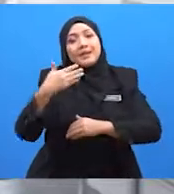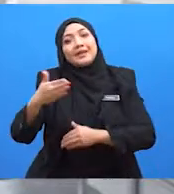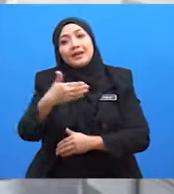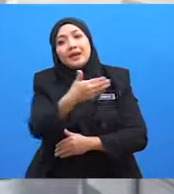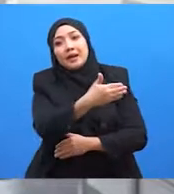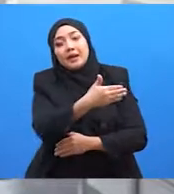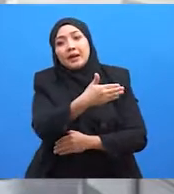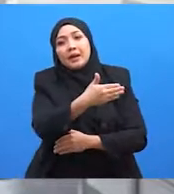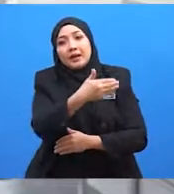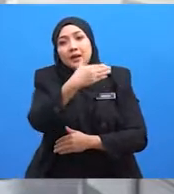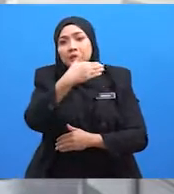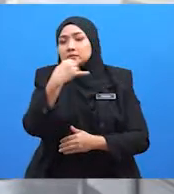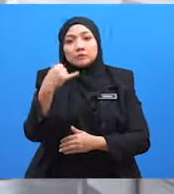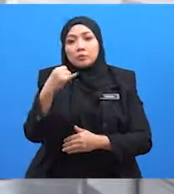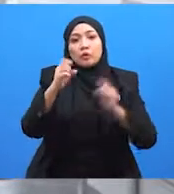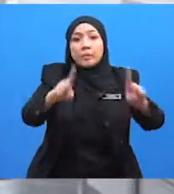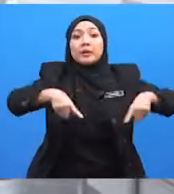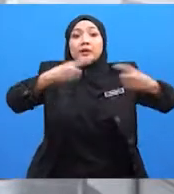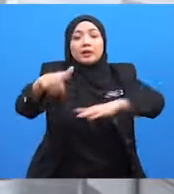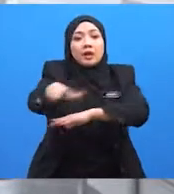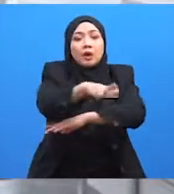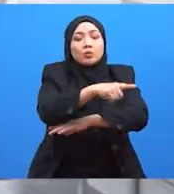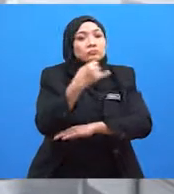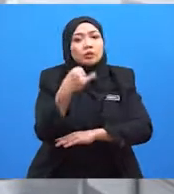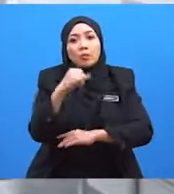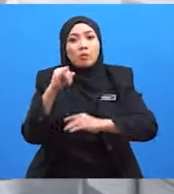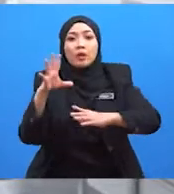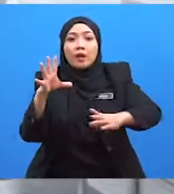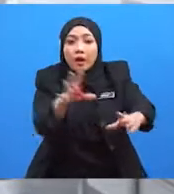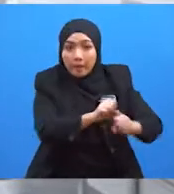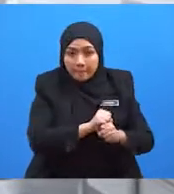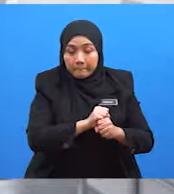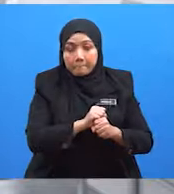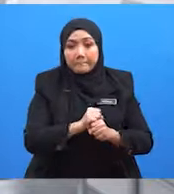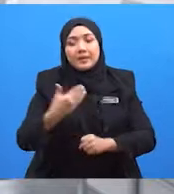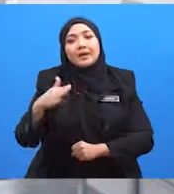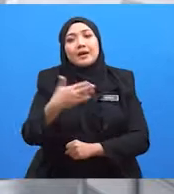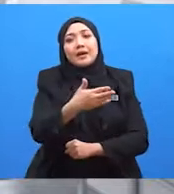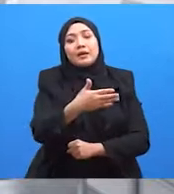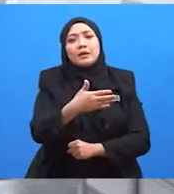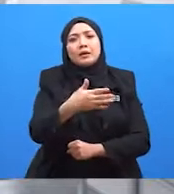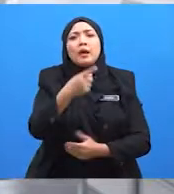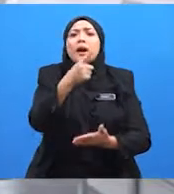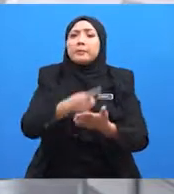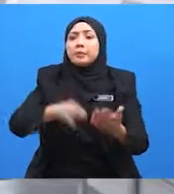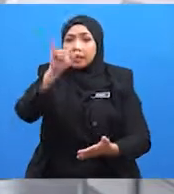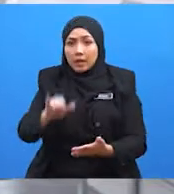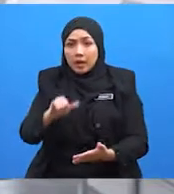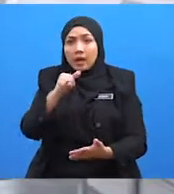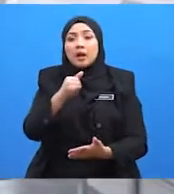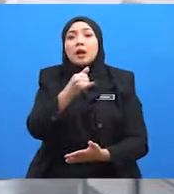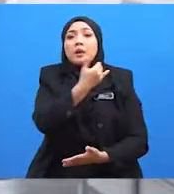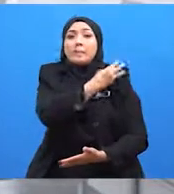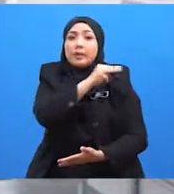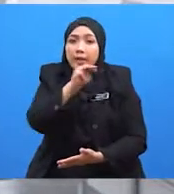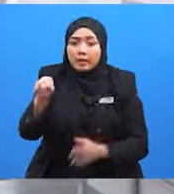menangkap hasil tangkapan. Jadi, apakah pekerjaan yang akan mereka lakukan?